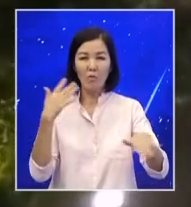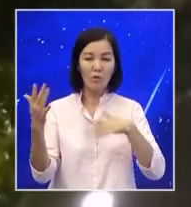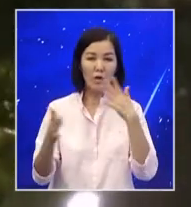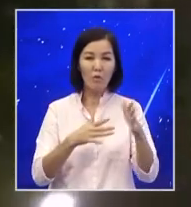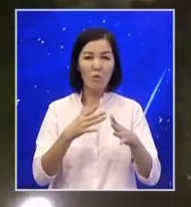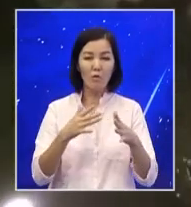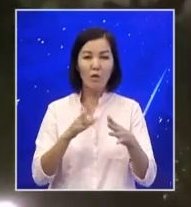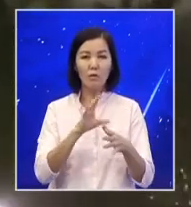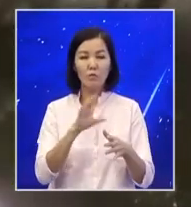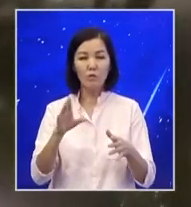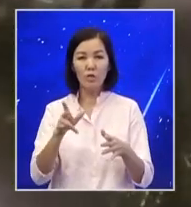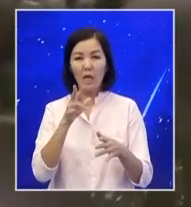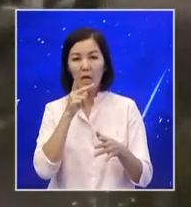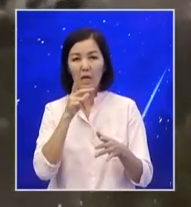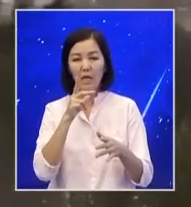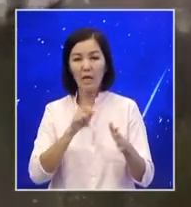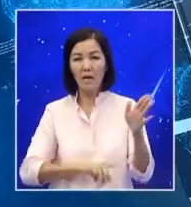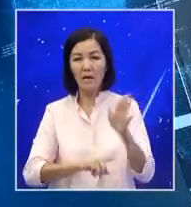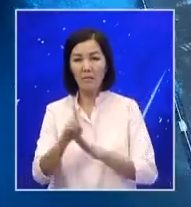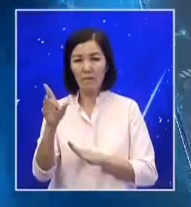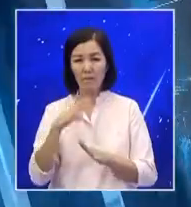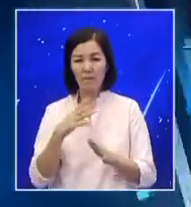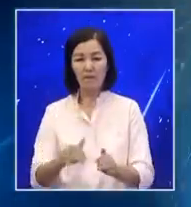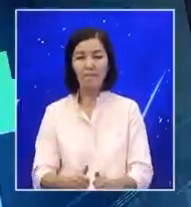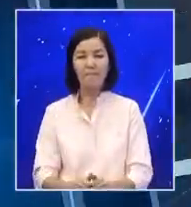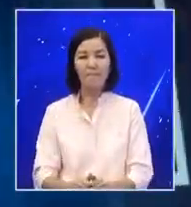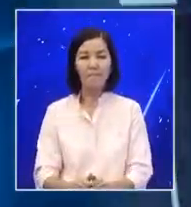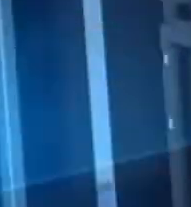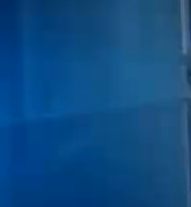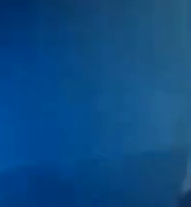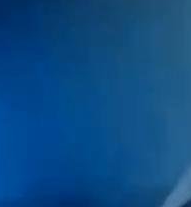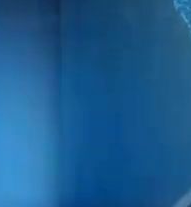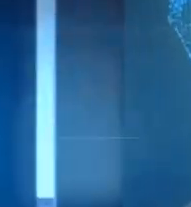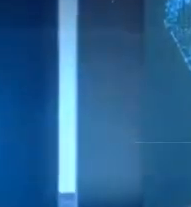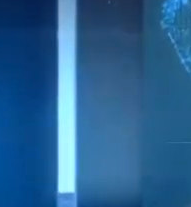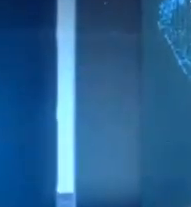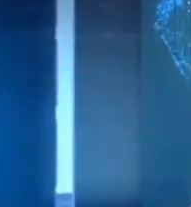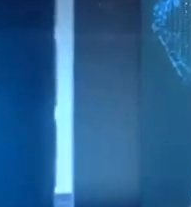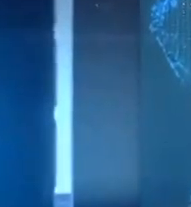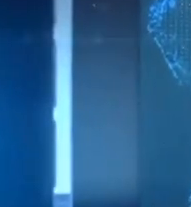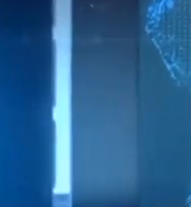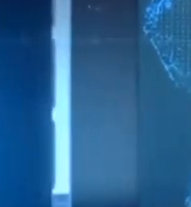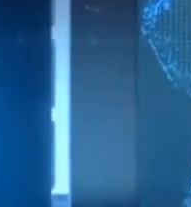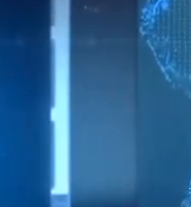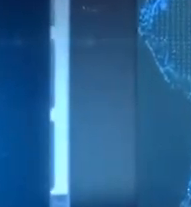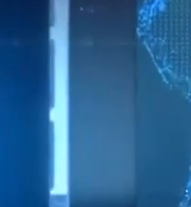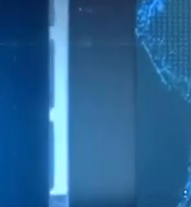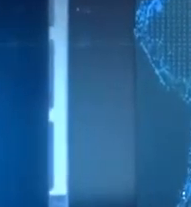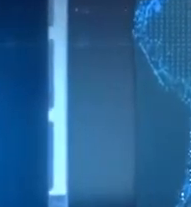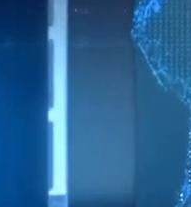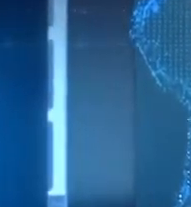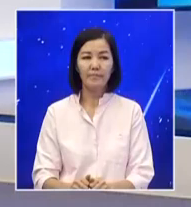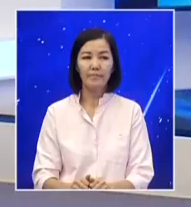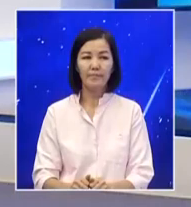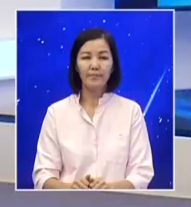уақытта солтүстік Кореяға бет алыпты. Топтаманы ғаламтор ақпараттарымен дайындаған Меруерт Қыдырбайқызы, Жетісу телеарнасы.